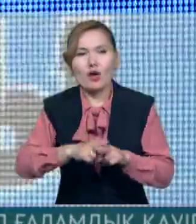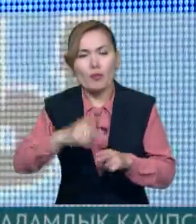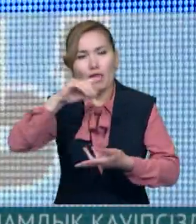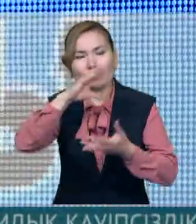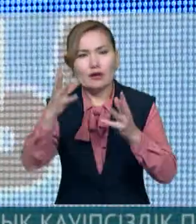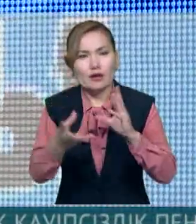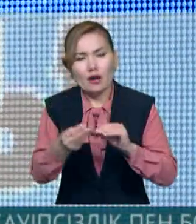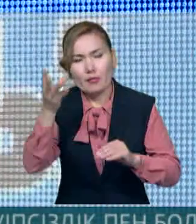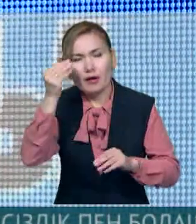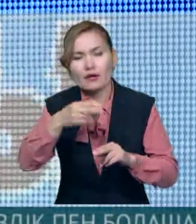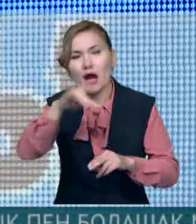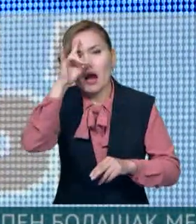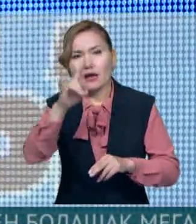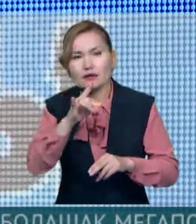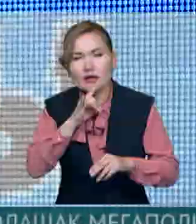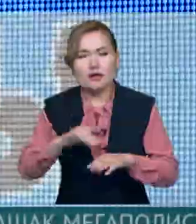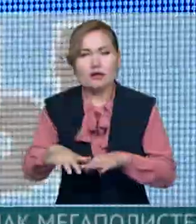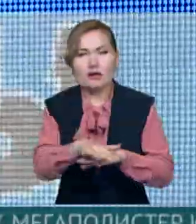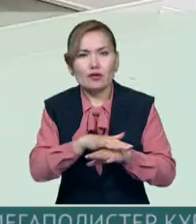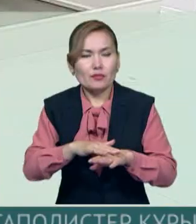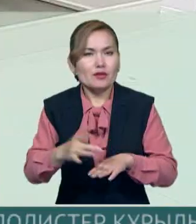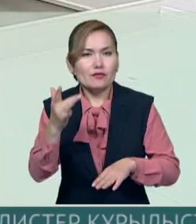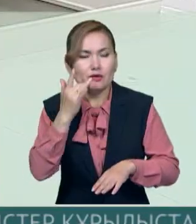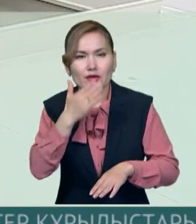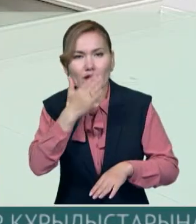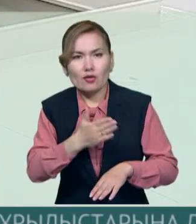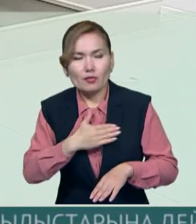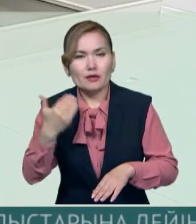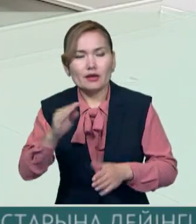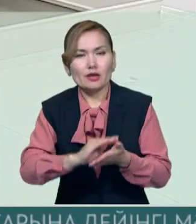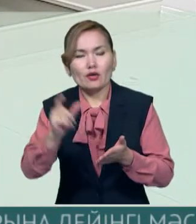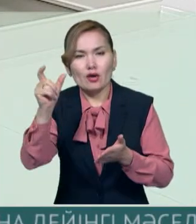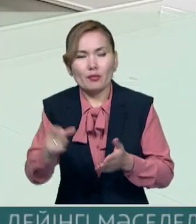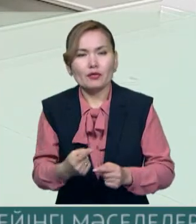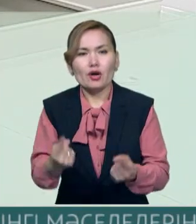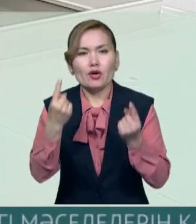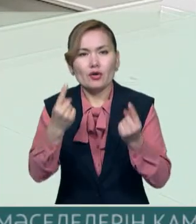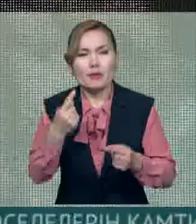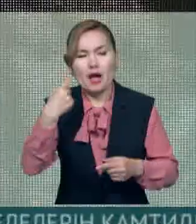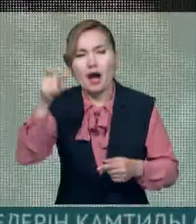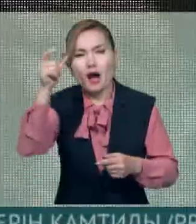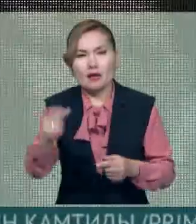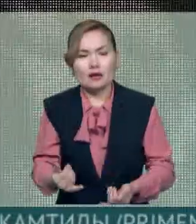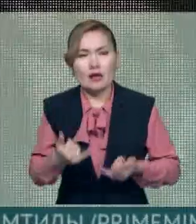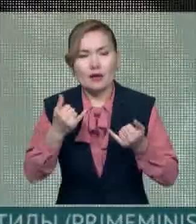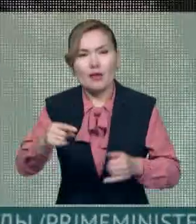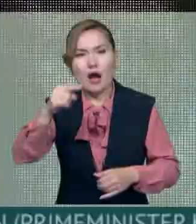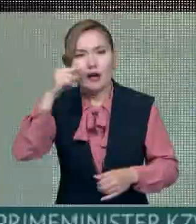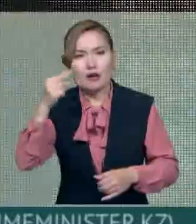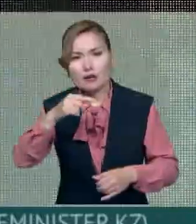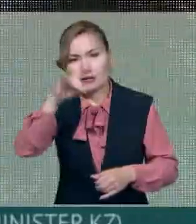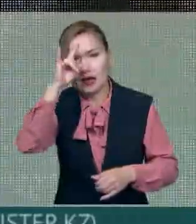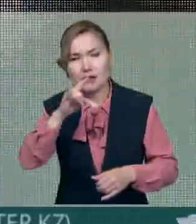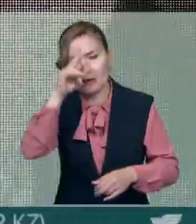идеясы еліміздегі рухани жаңғыру бағдарламасымен үндесіп жатыр. Заңғар тұлғаны ұлықтау арқылы қазақ елі бауырлас қырғыз халқына